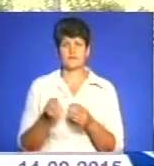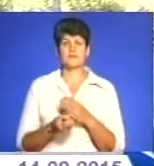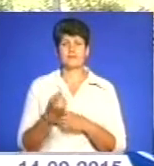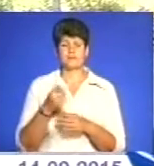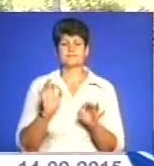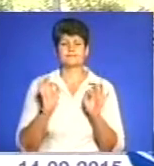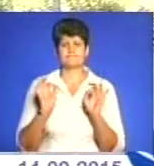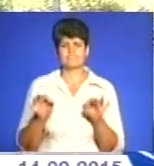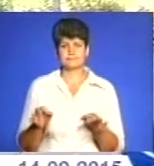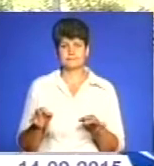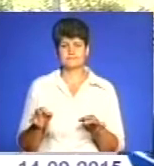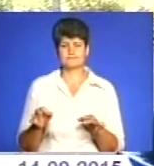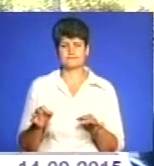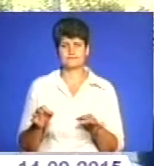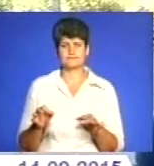правдою.